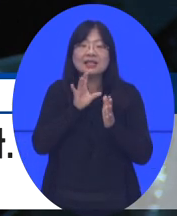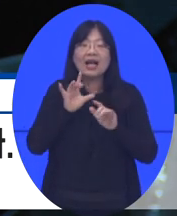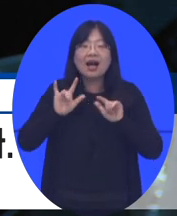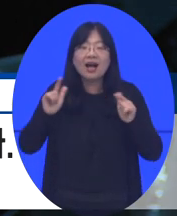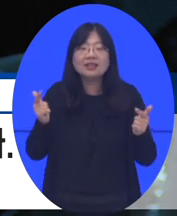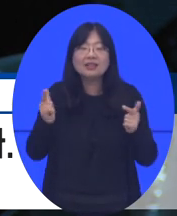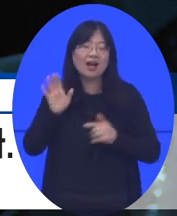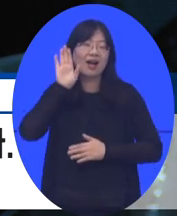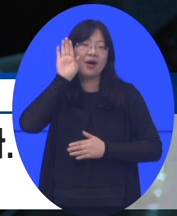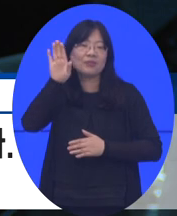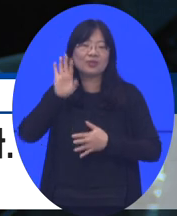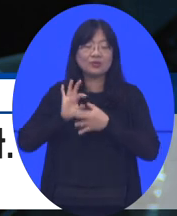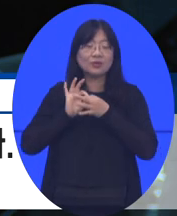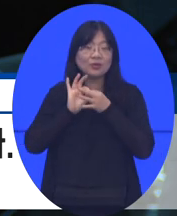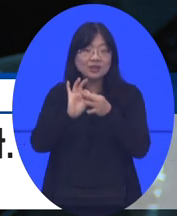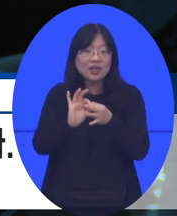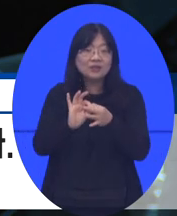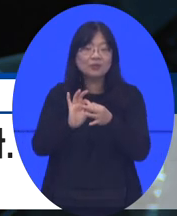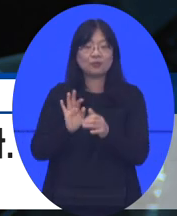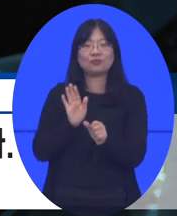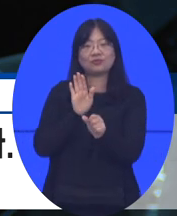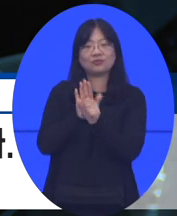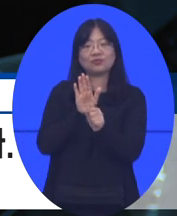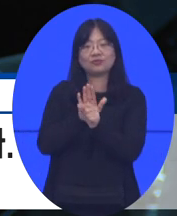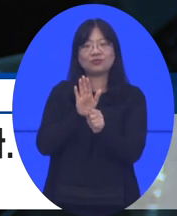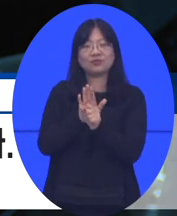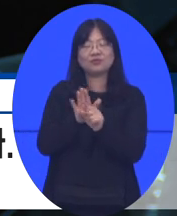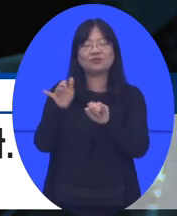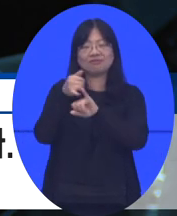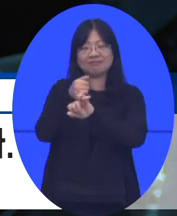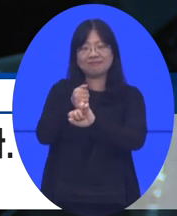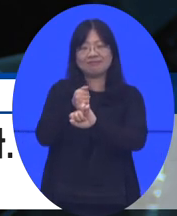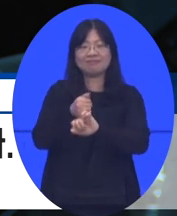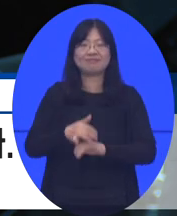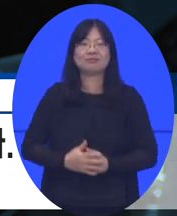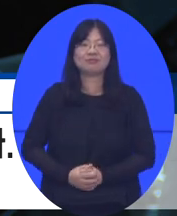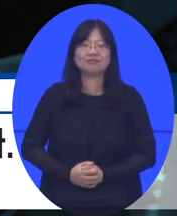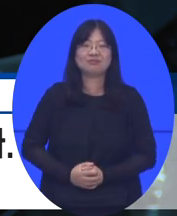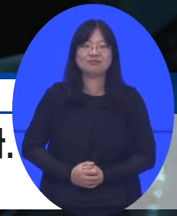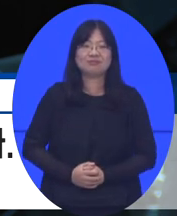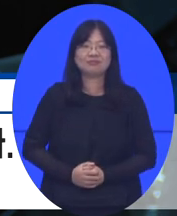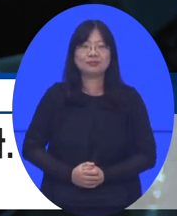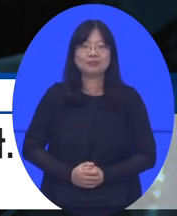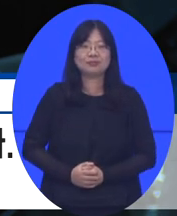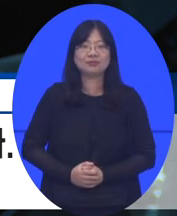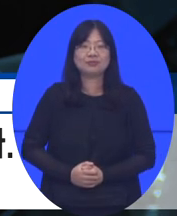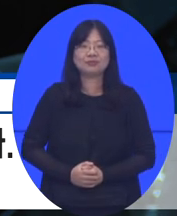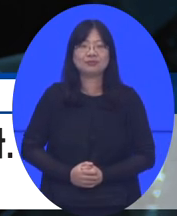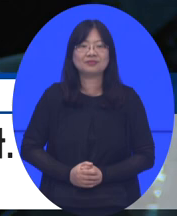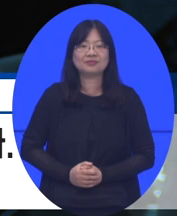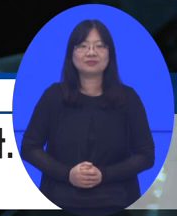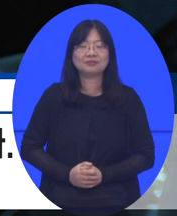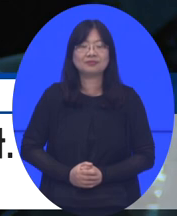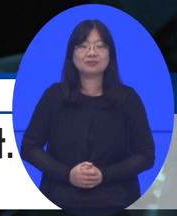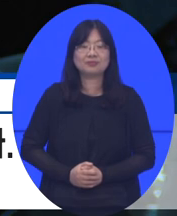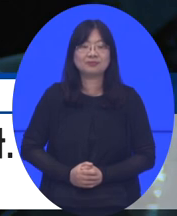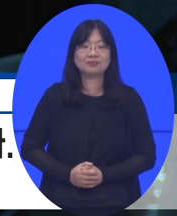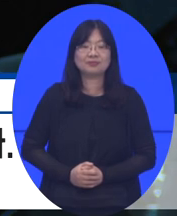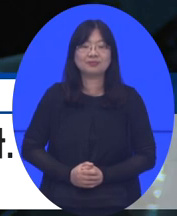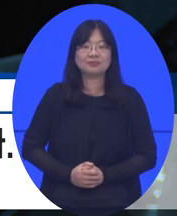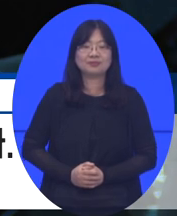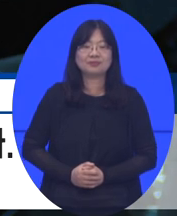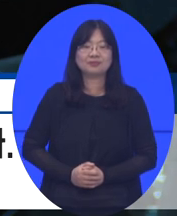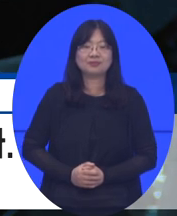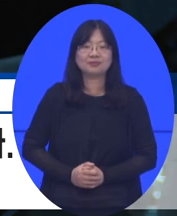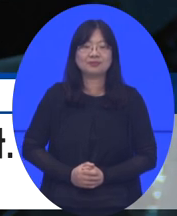heart, and we are supporting and will support you during not